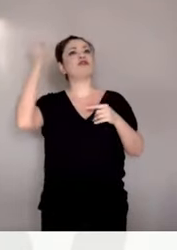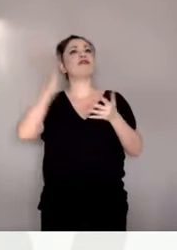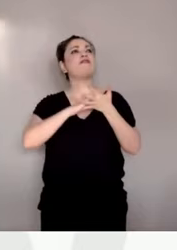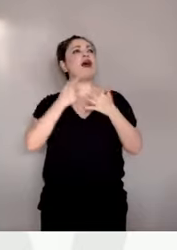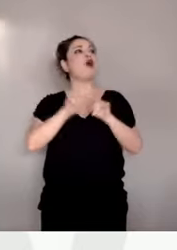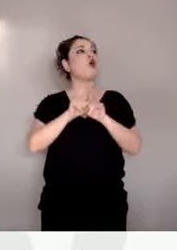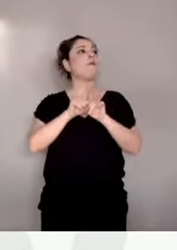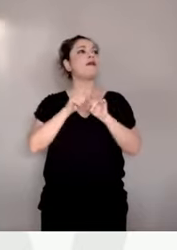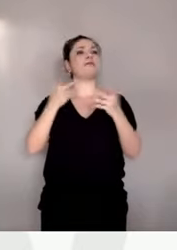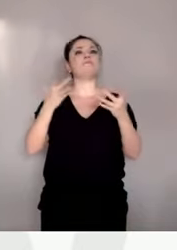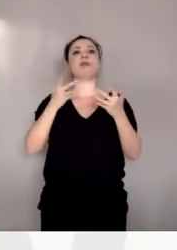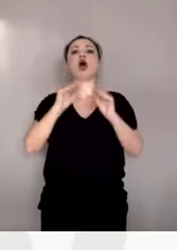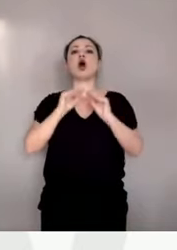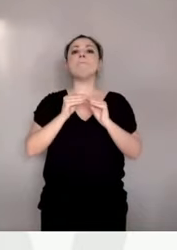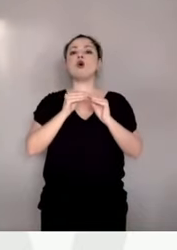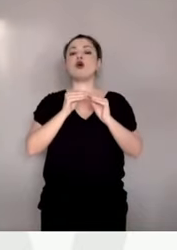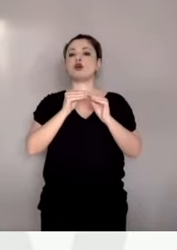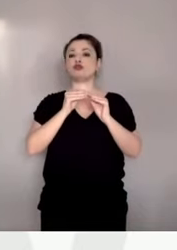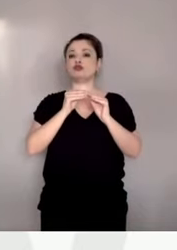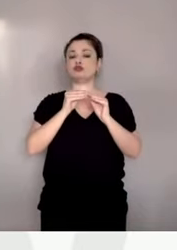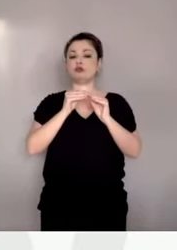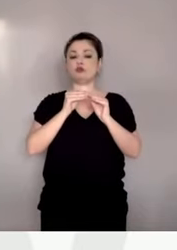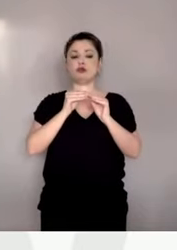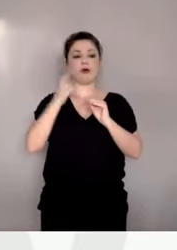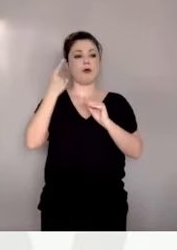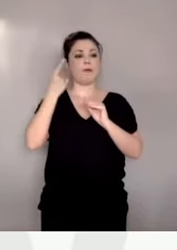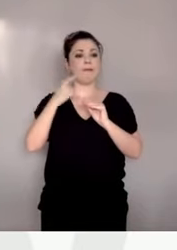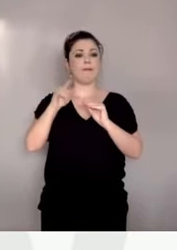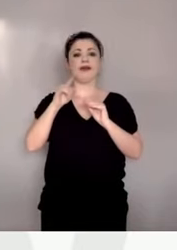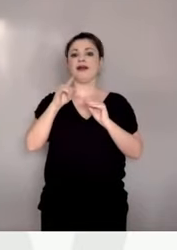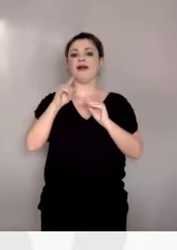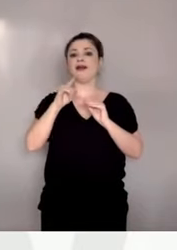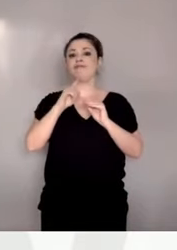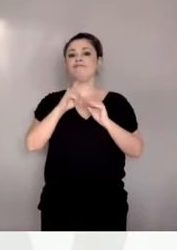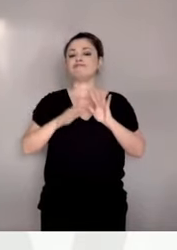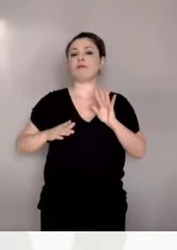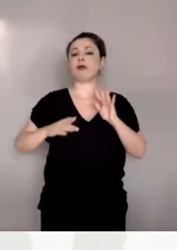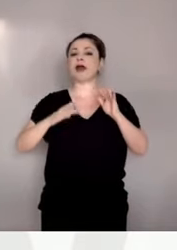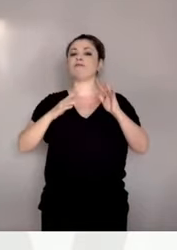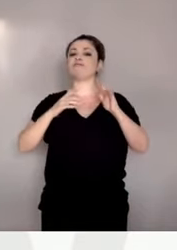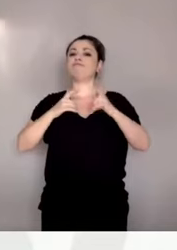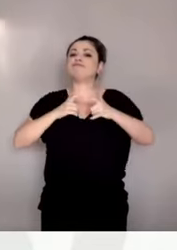potremmo dire, a partire dalla soglia socratica, dal